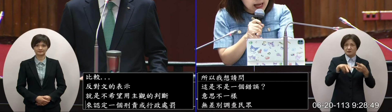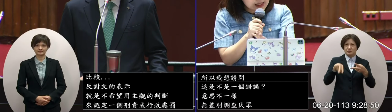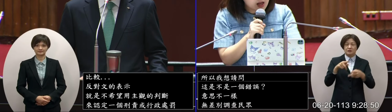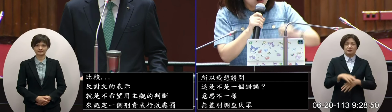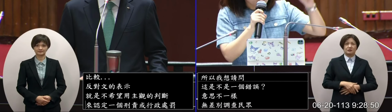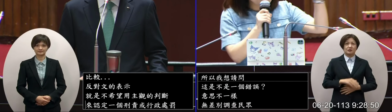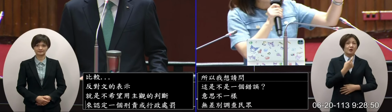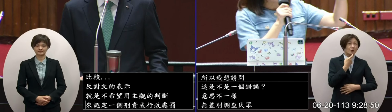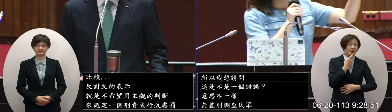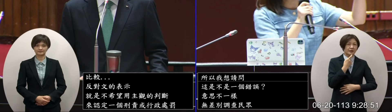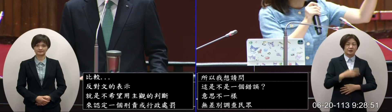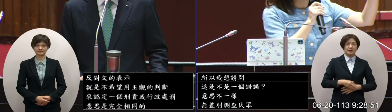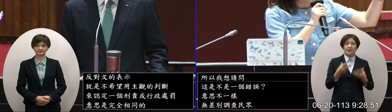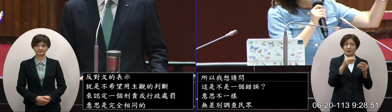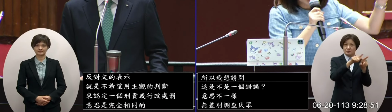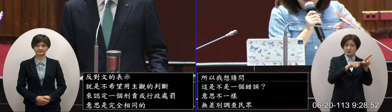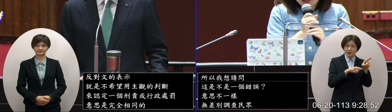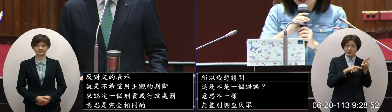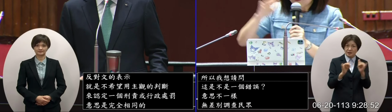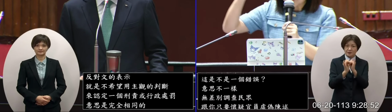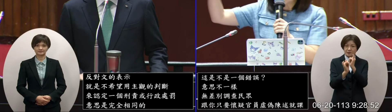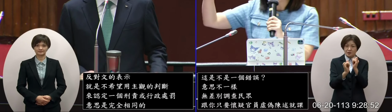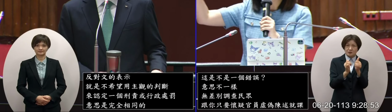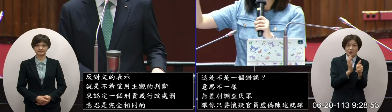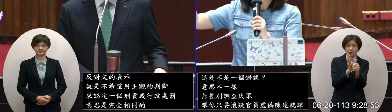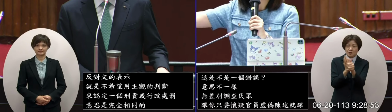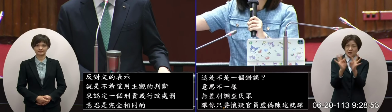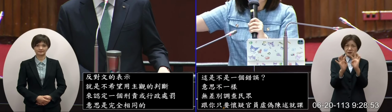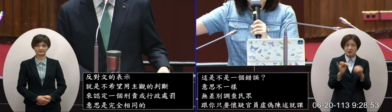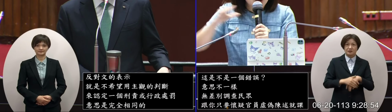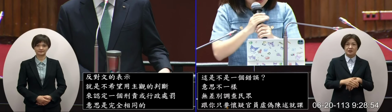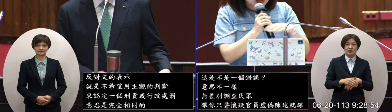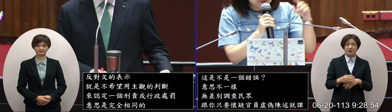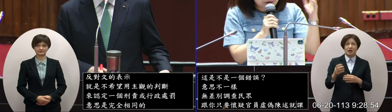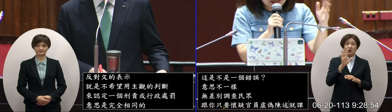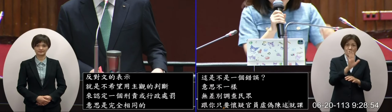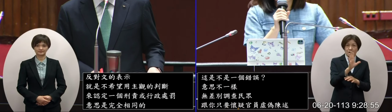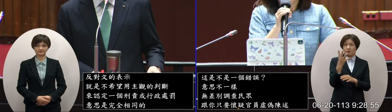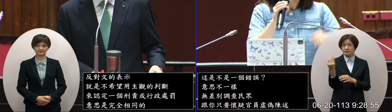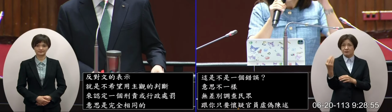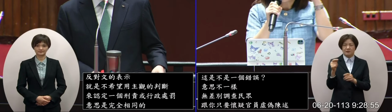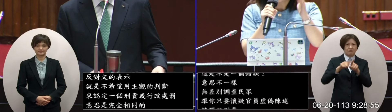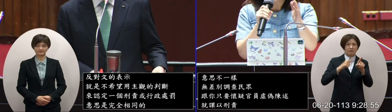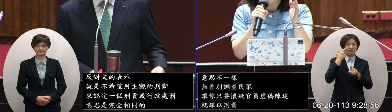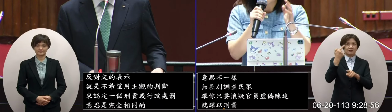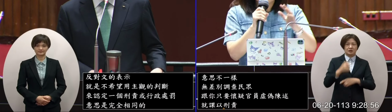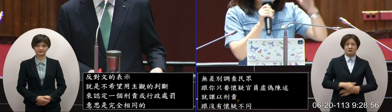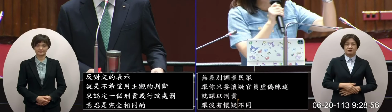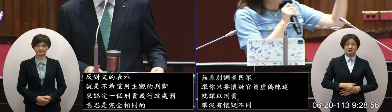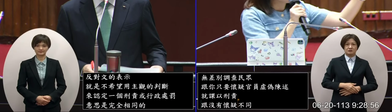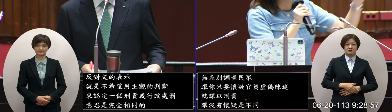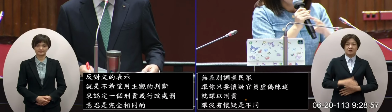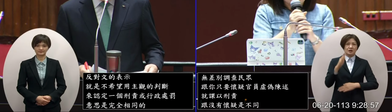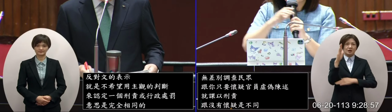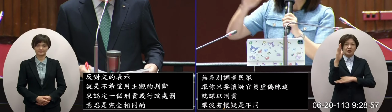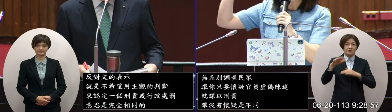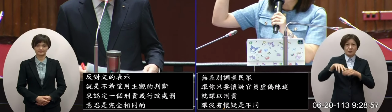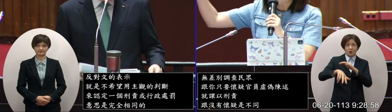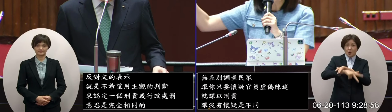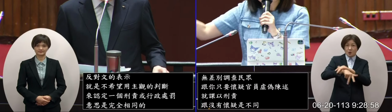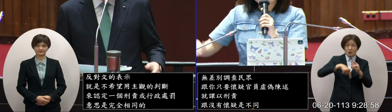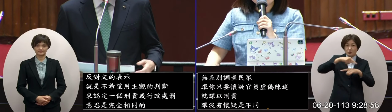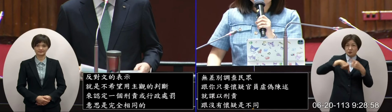不一样的。无差别调查民众跟没有无差别调查民众是不一样的，会不会造成政府空转